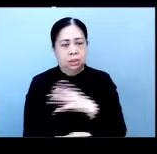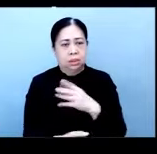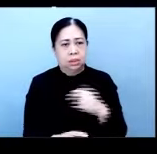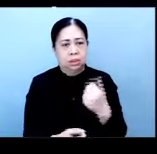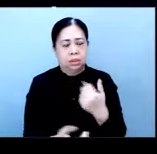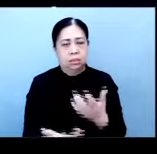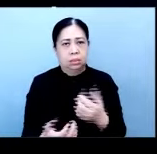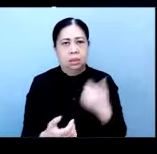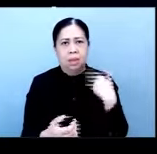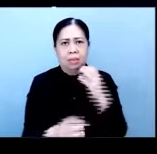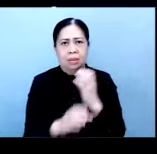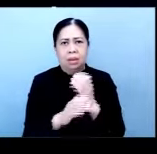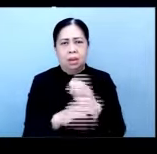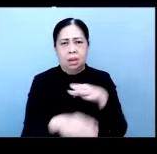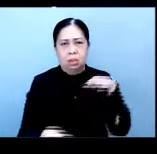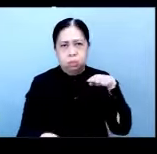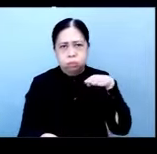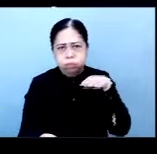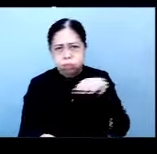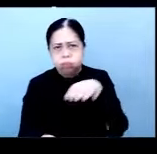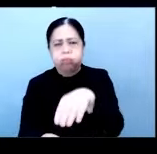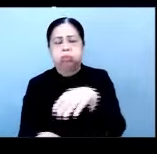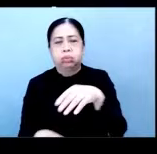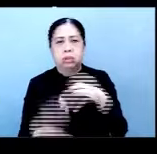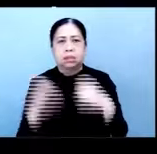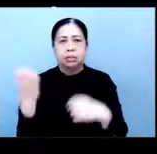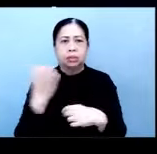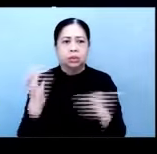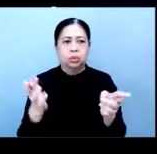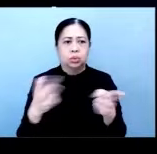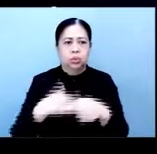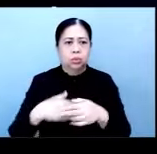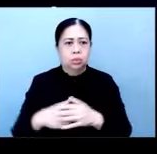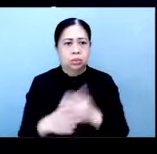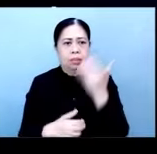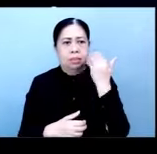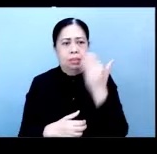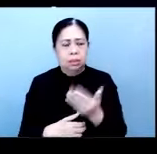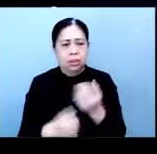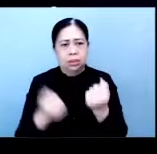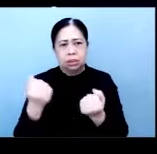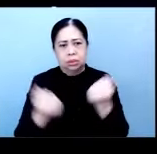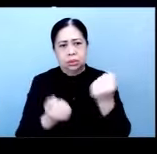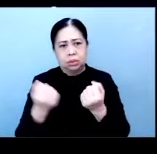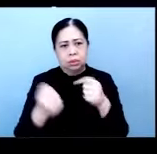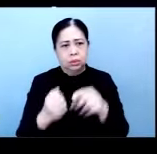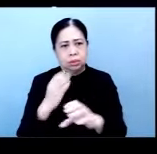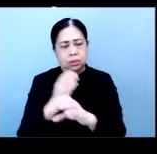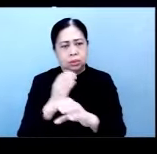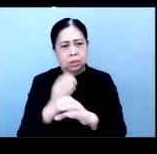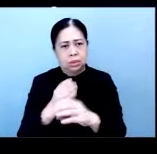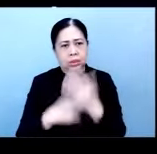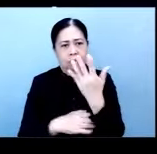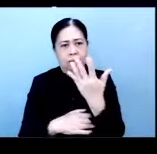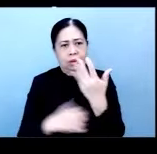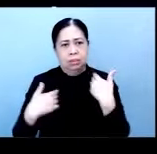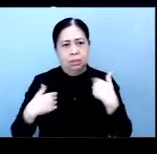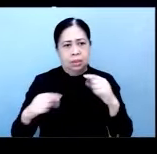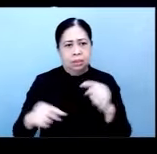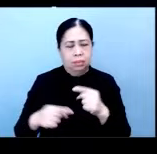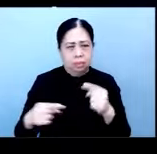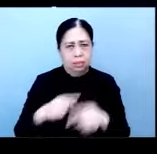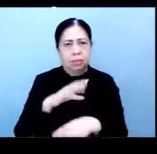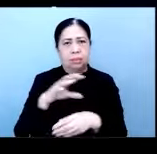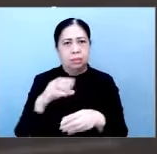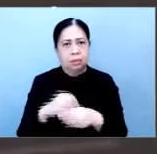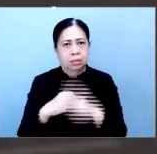may kotseng bumangga at nagdire-diretso sa emergency room. Patay ang driver ng kotse. 5 naman ang sugatan, kabilang